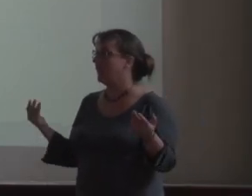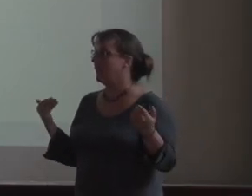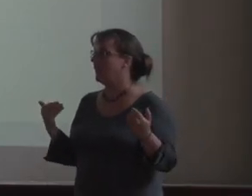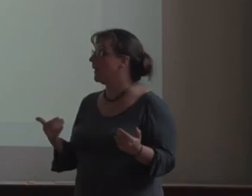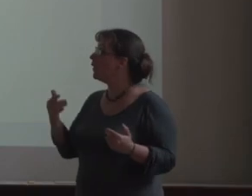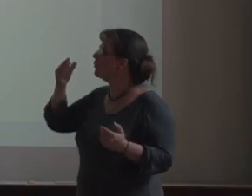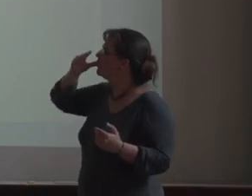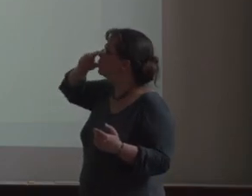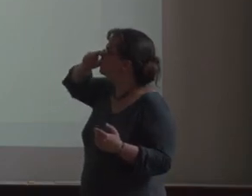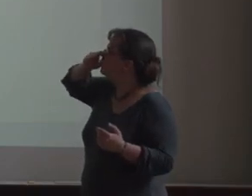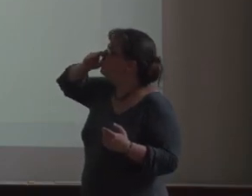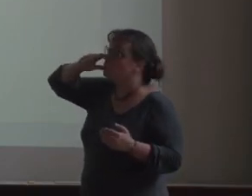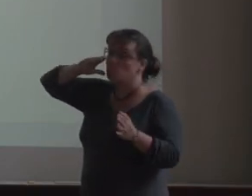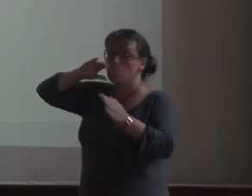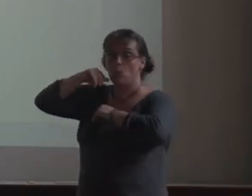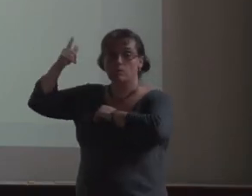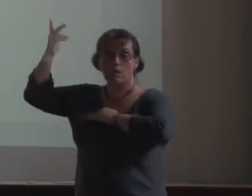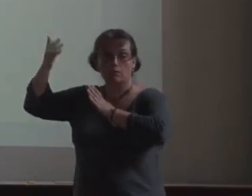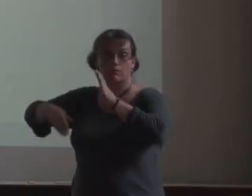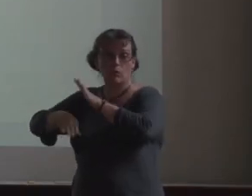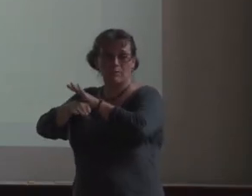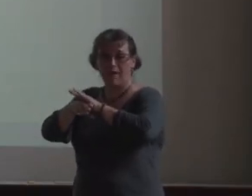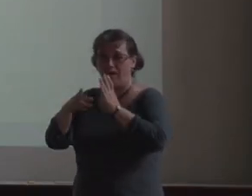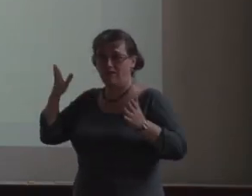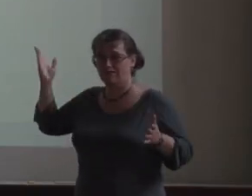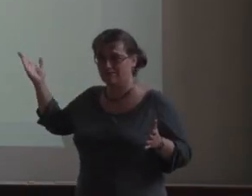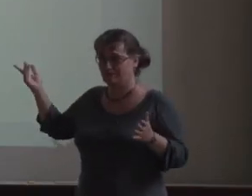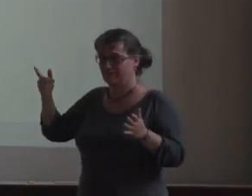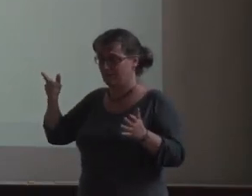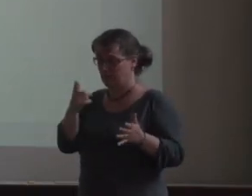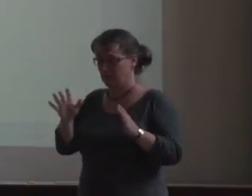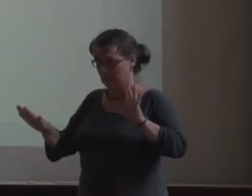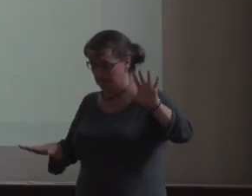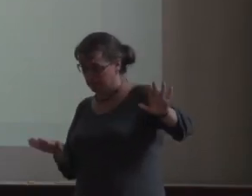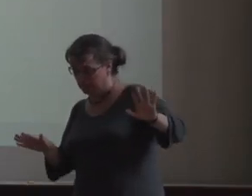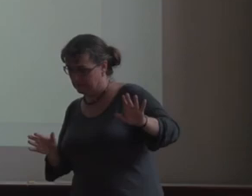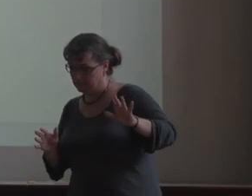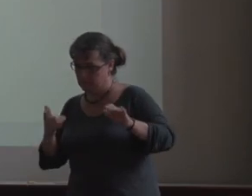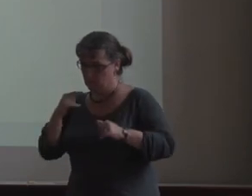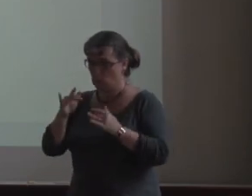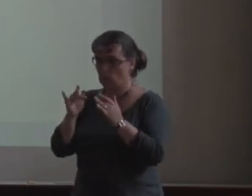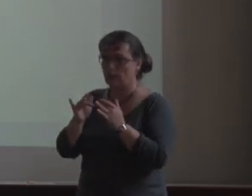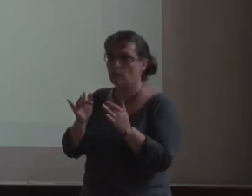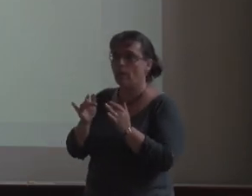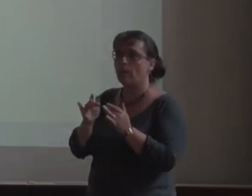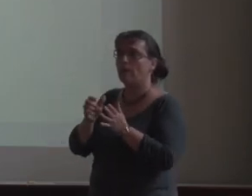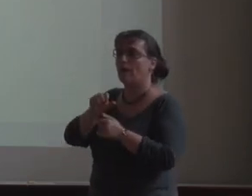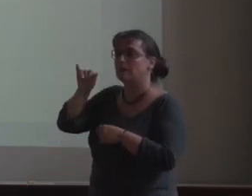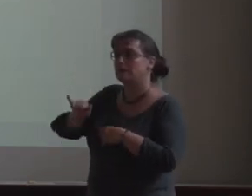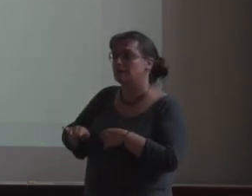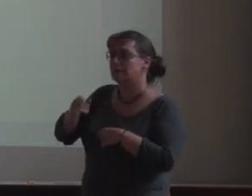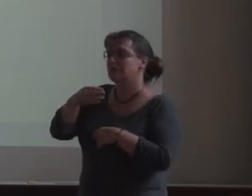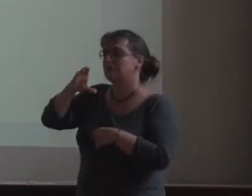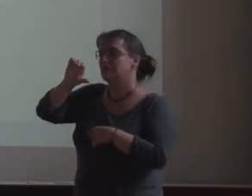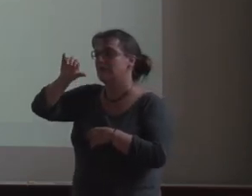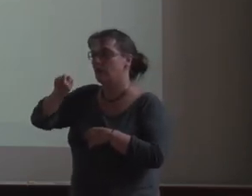Donc ça, c'est aussi une façon très simple pour se lancer dans créer ses propres connecteurs Async IO. Mais